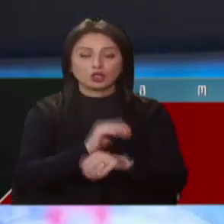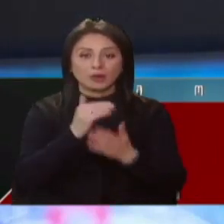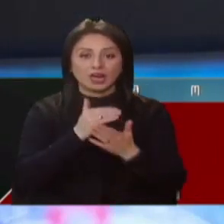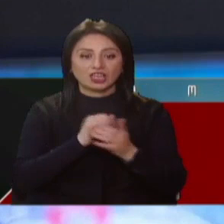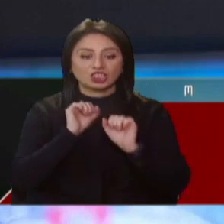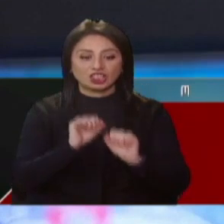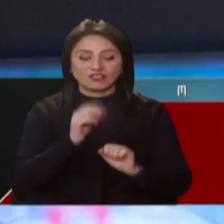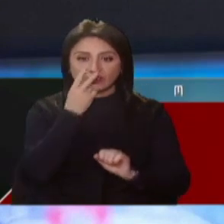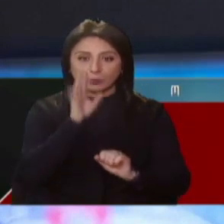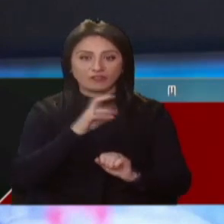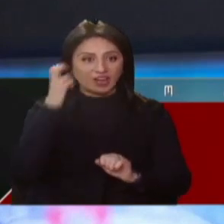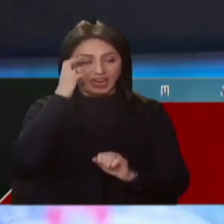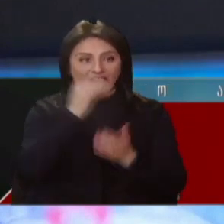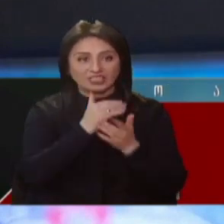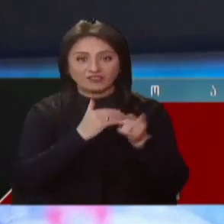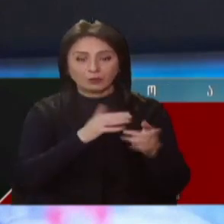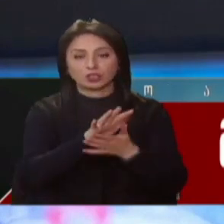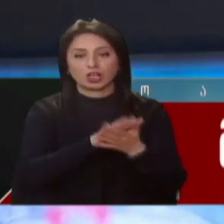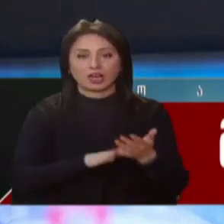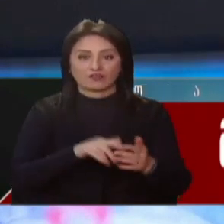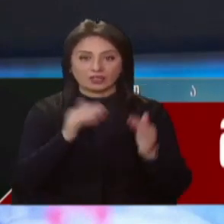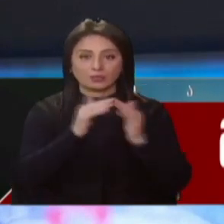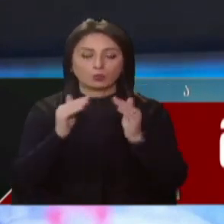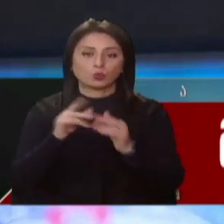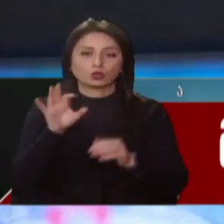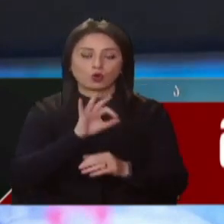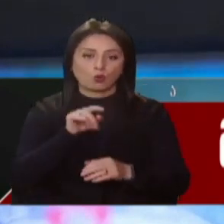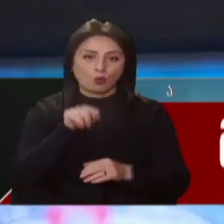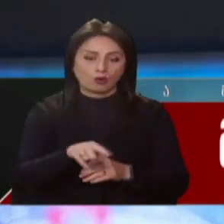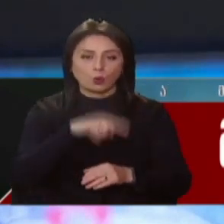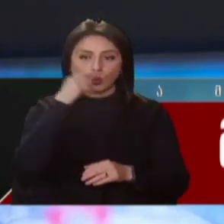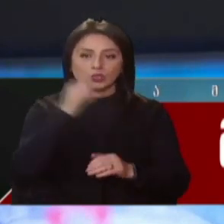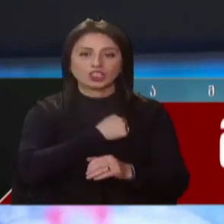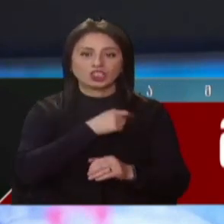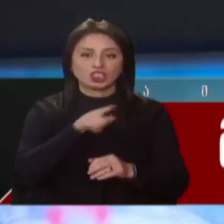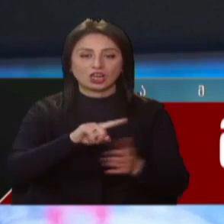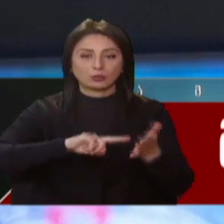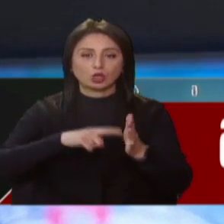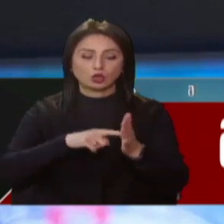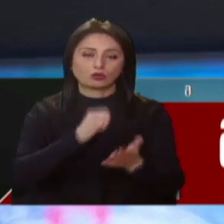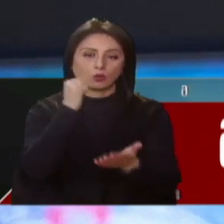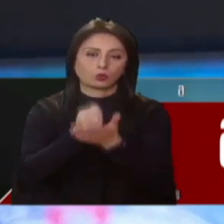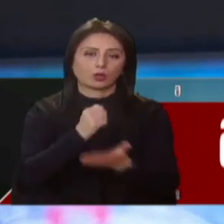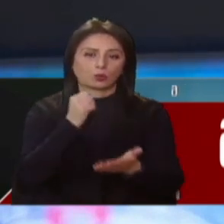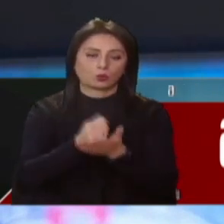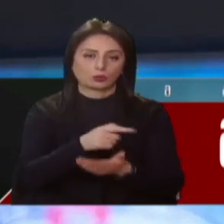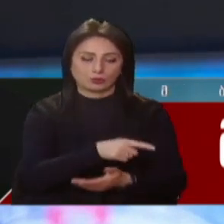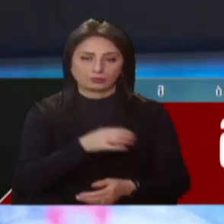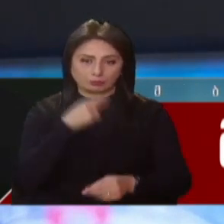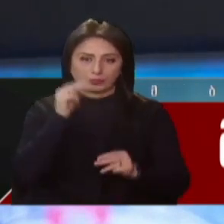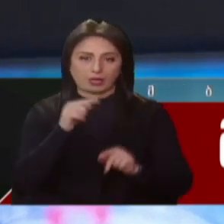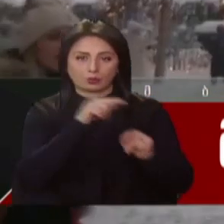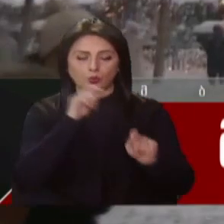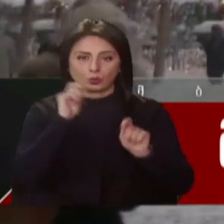რეჟიმის დაცვის მიუხედავად კიევის რეჟიმმა გააგრძელა დასახლებული პუნქტებისა და რუსეთის ჯარების პოზიციებისთვის საარტილერიო ცეცხლის